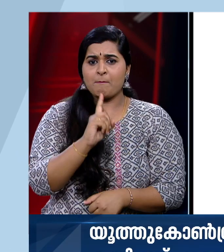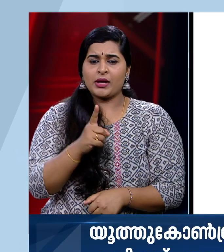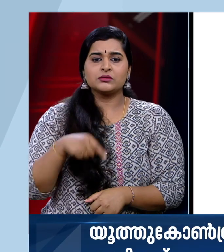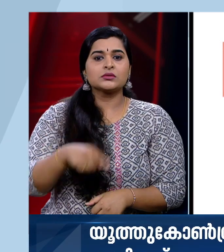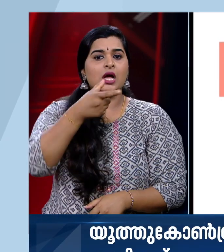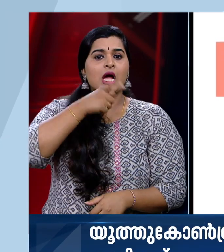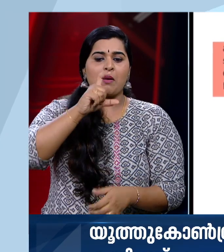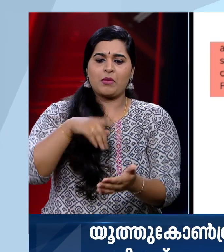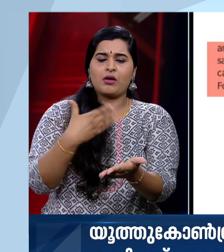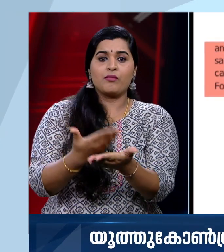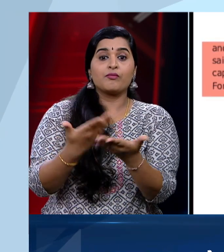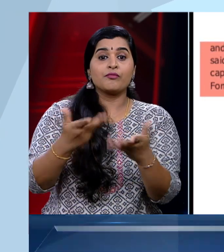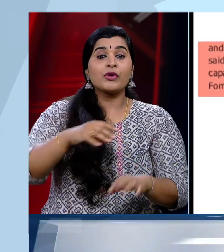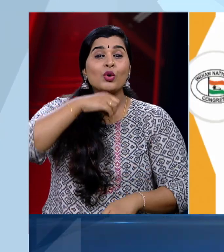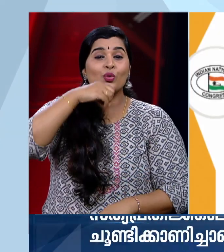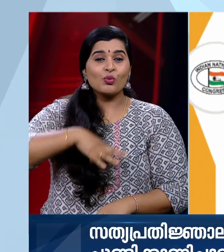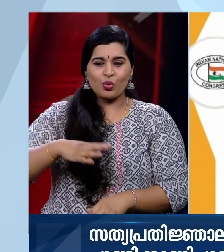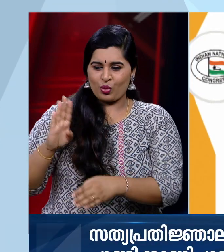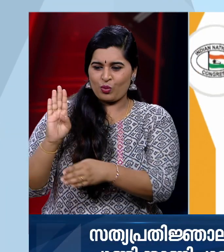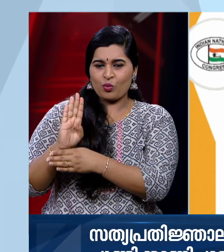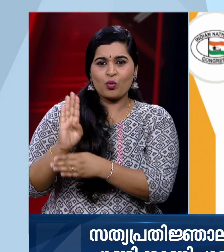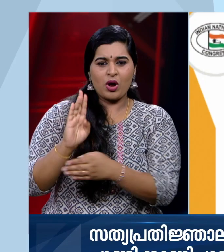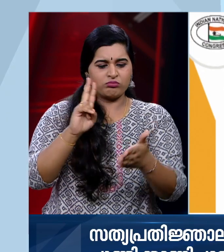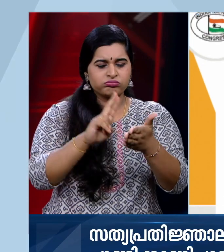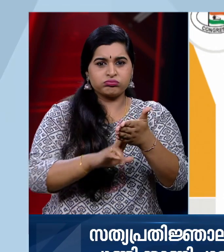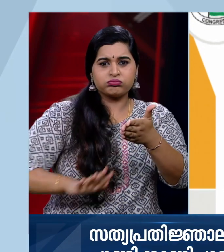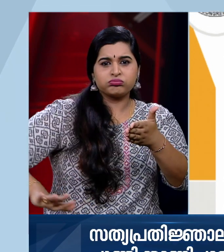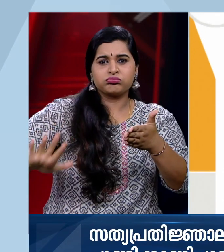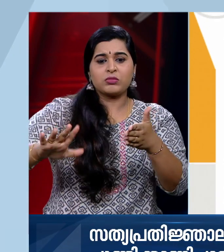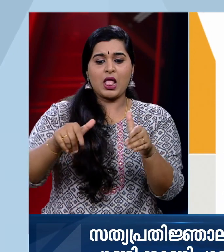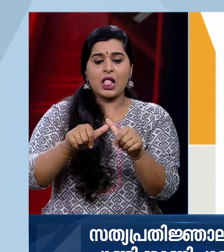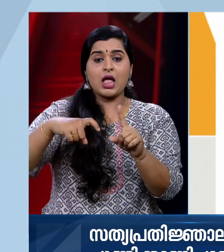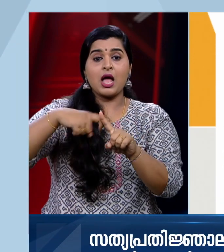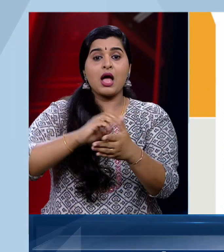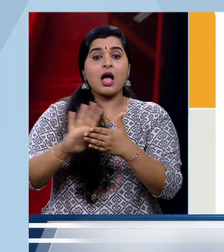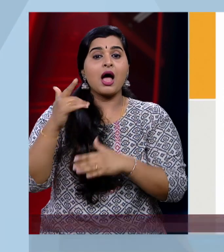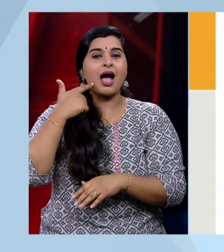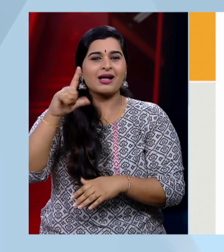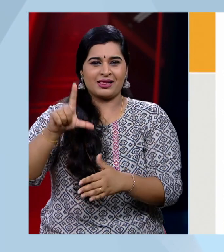യൂത്ത് കോൺഗ്രസ് ദേശീയ സമിതി അംഗം JS അഖിലാണ് പരാതി നൽകിയത്.